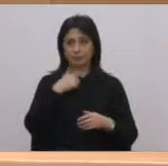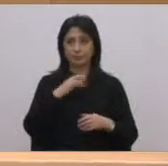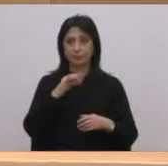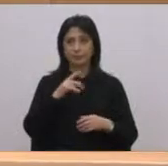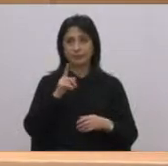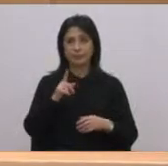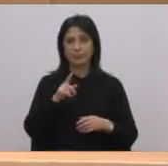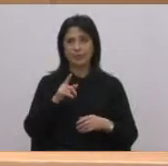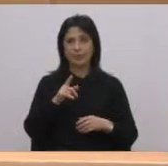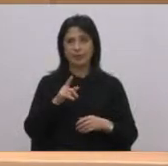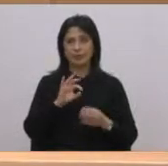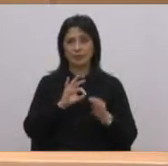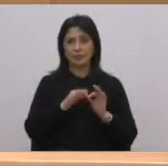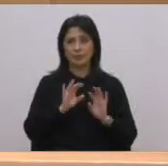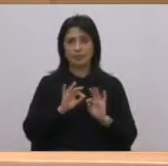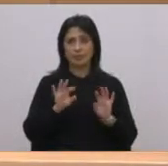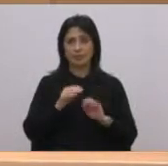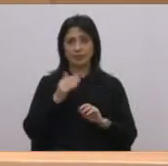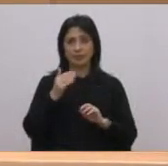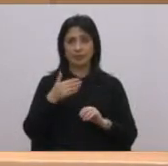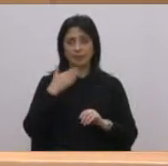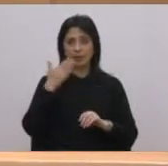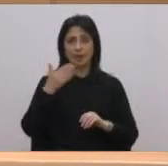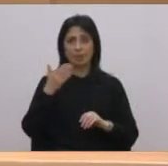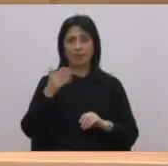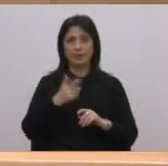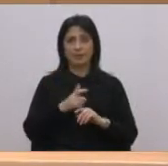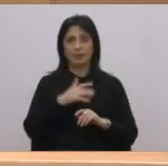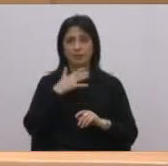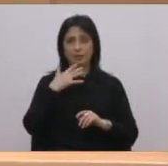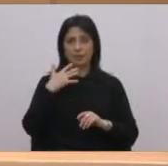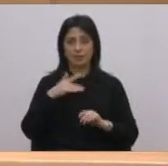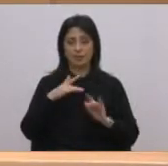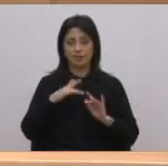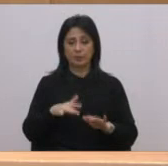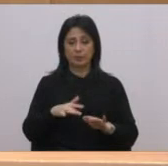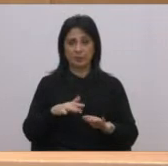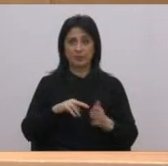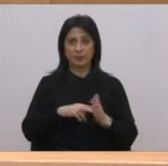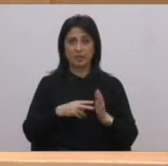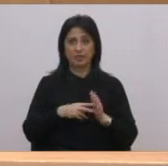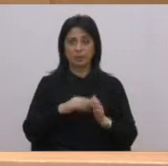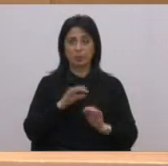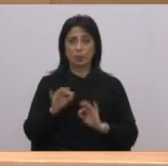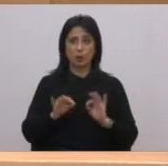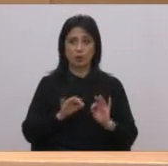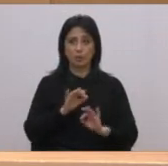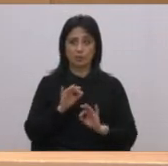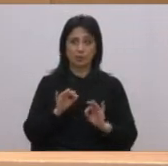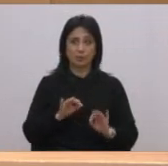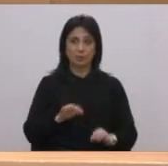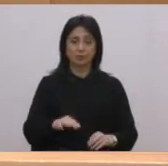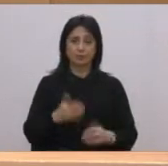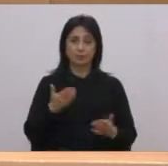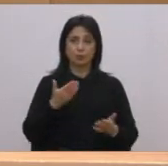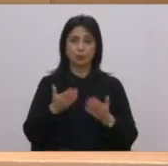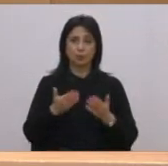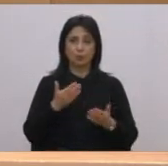თქვენ ვრცლად ისაუბრეთ თქვენს გამოსვლაში ძალიან ბევრ მიმდინარე და დაგეგმილ პროექტებზე.